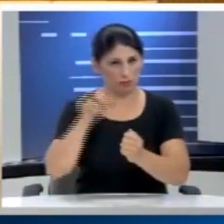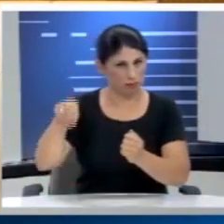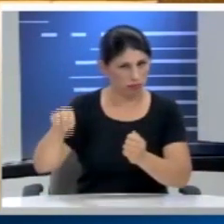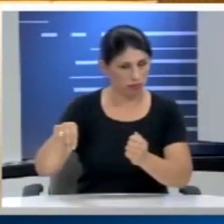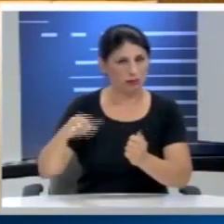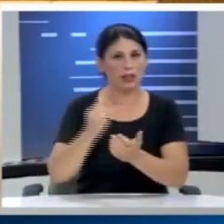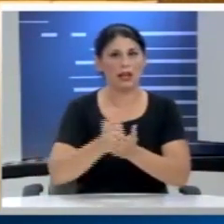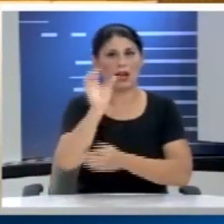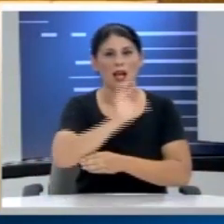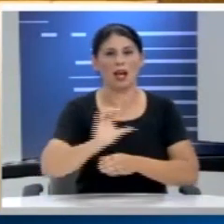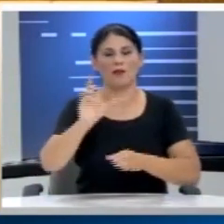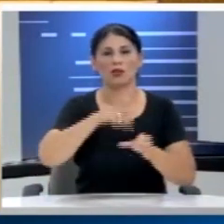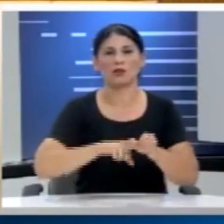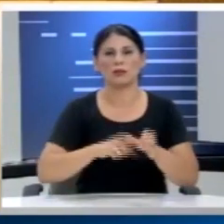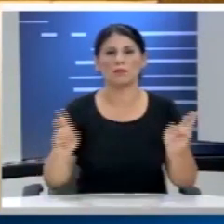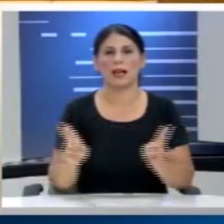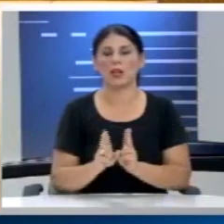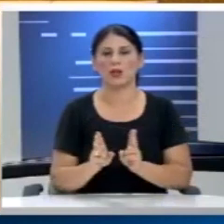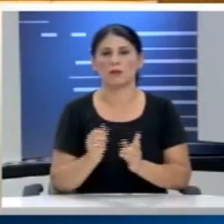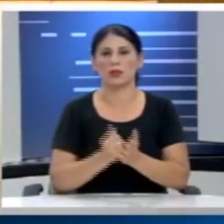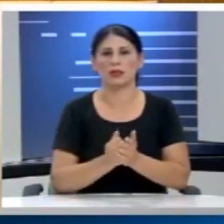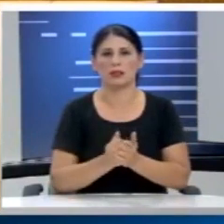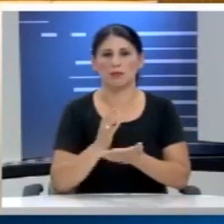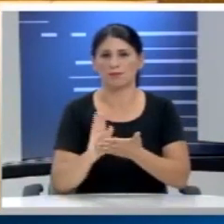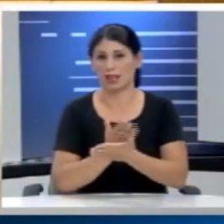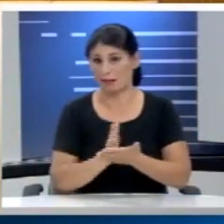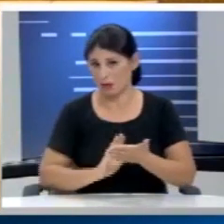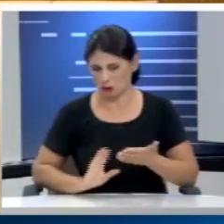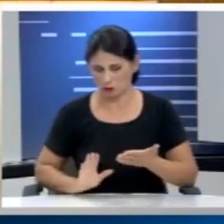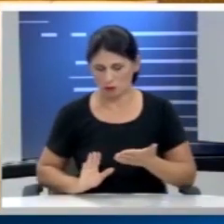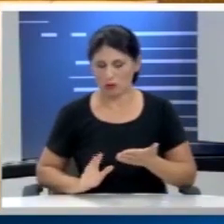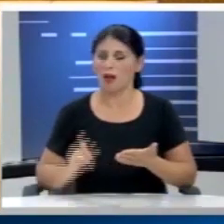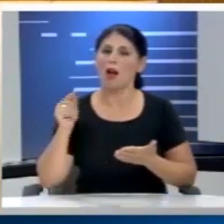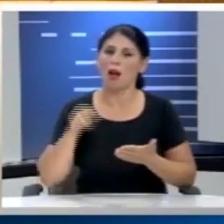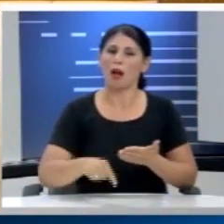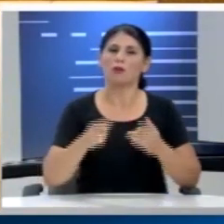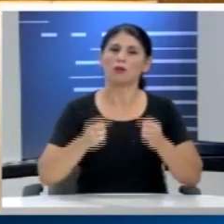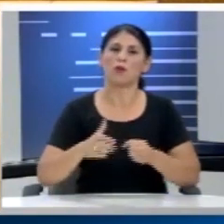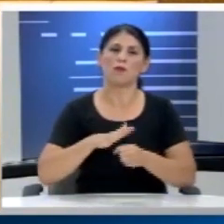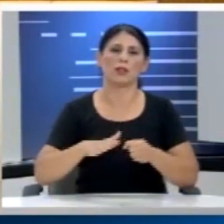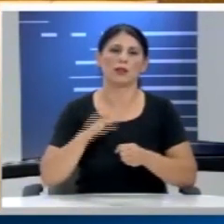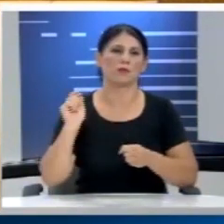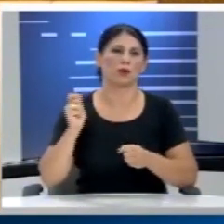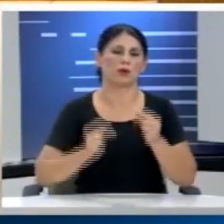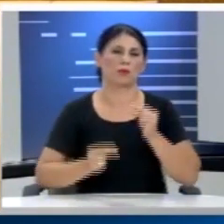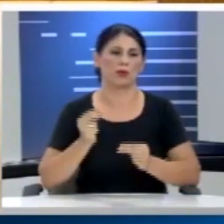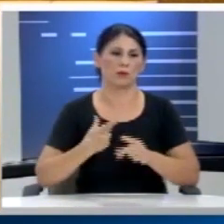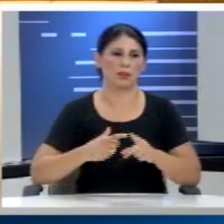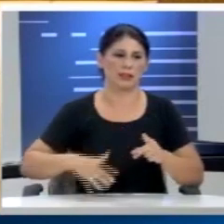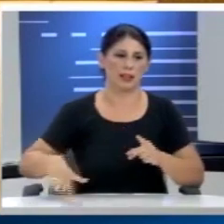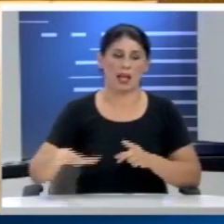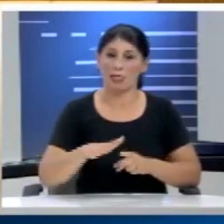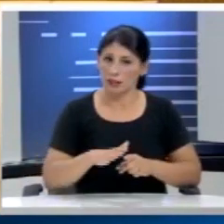από τους ευρωενωσιακούς περιορισμούς και καταμερισμούς. Αυτό είναι το βασικό πολιτικό πρόβλημα της